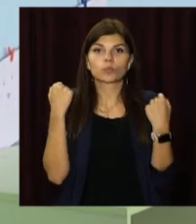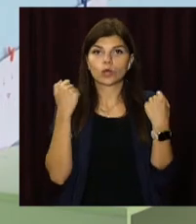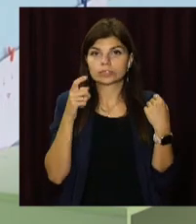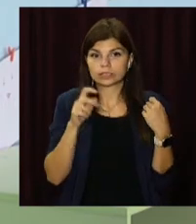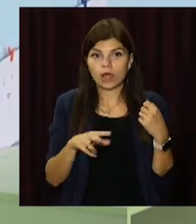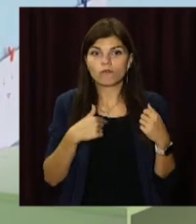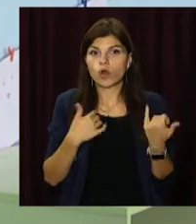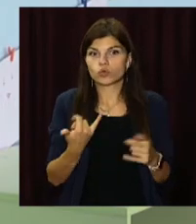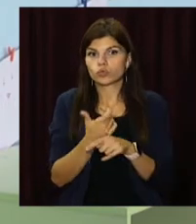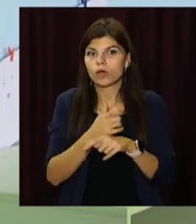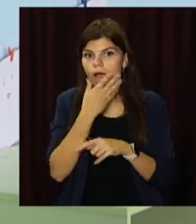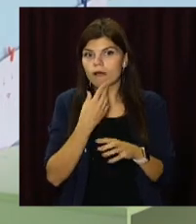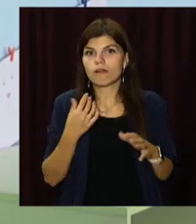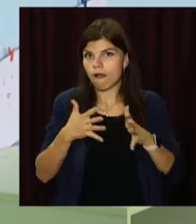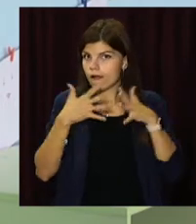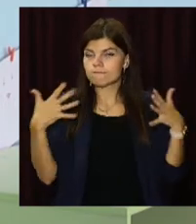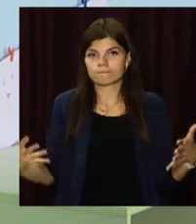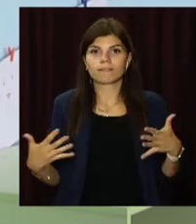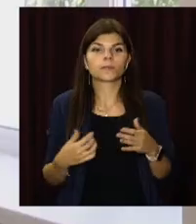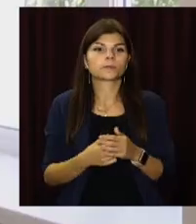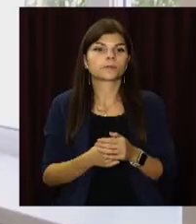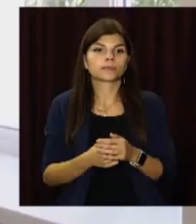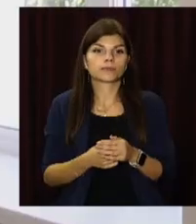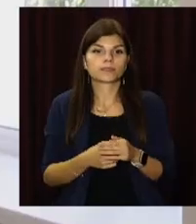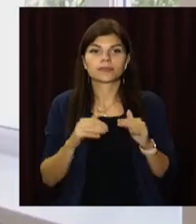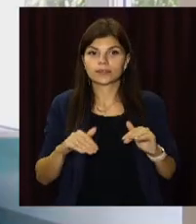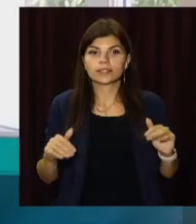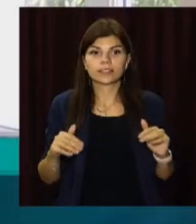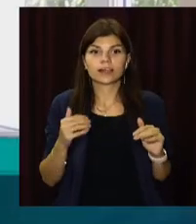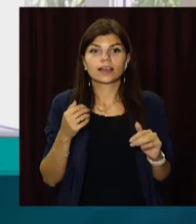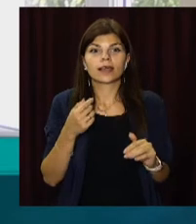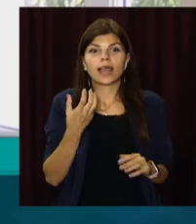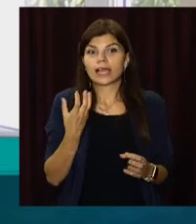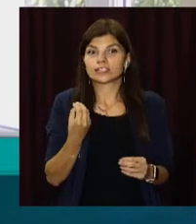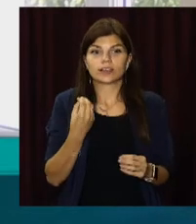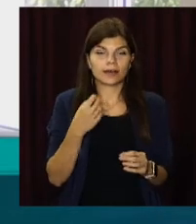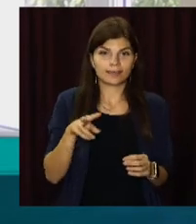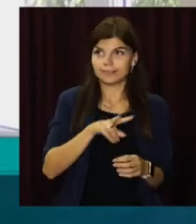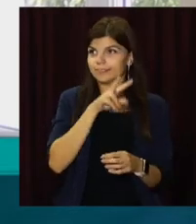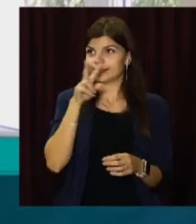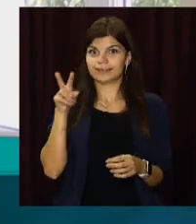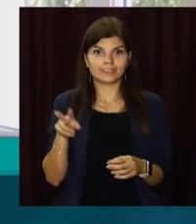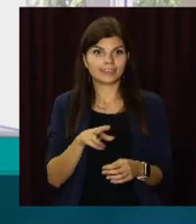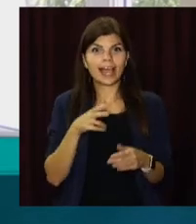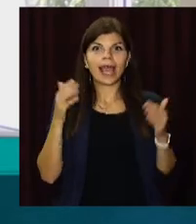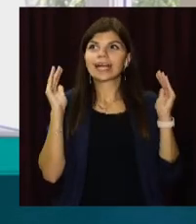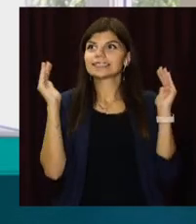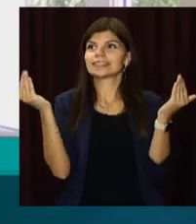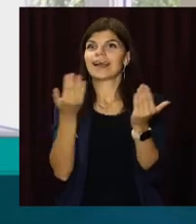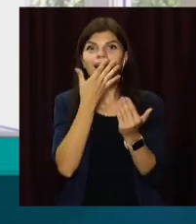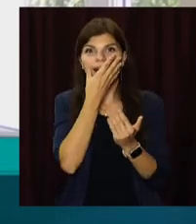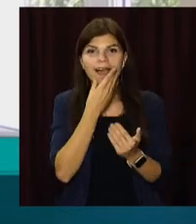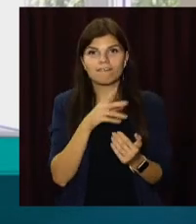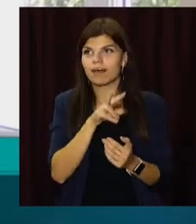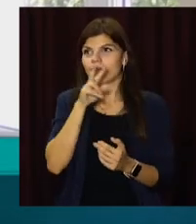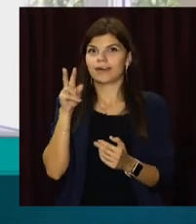У нас тепер дуже гарний, просторий спортивний зал. Діти ще не розуміють, як треба себе поводити в таких от стінах в